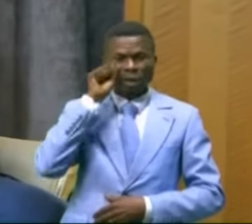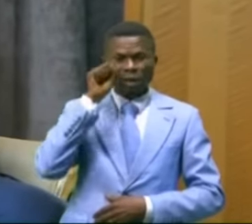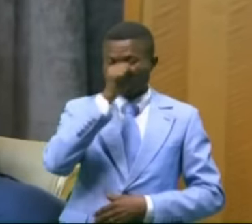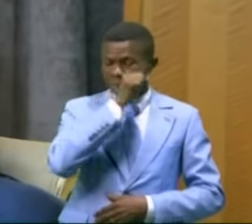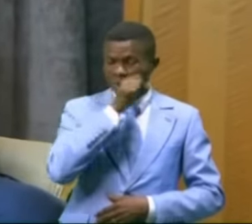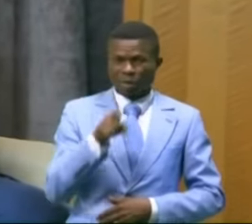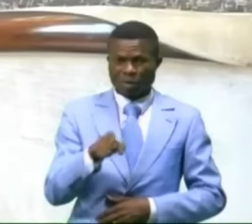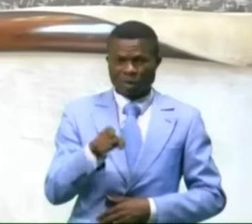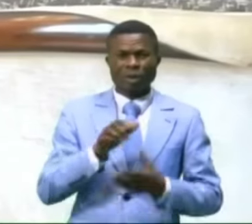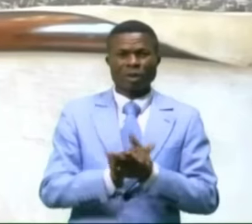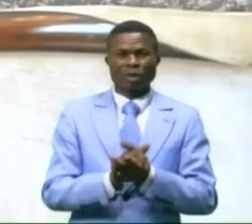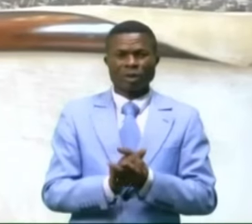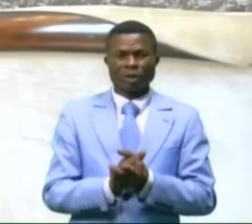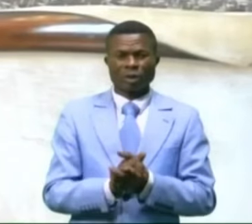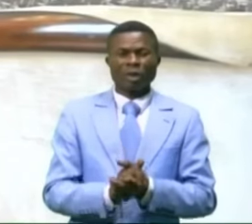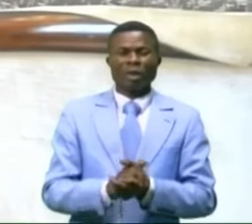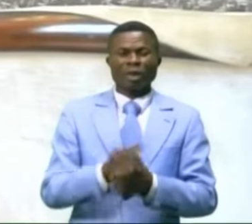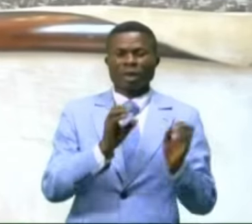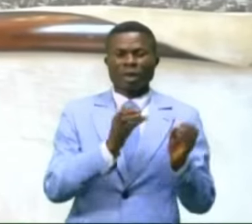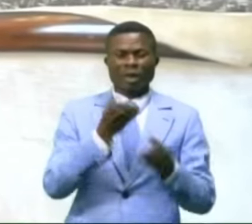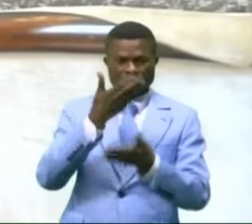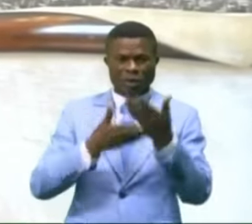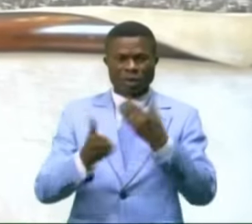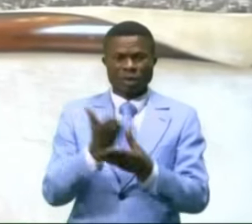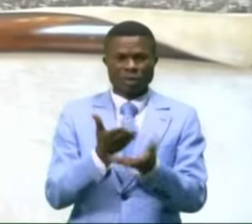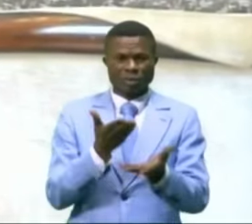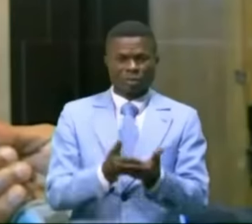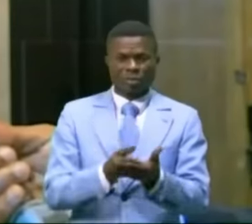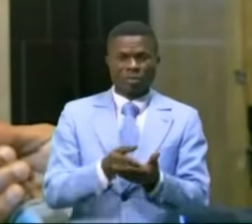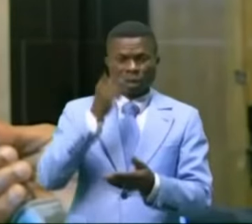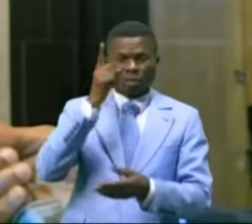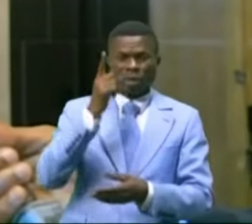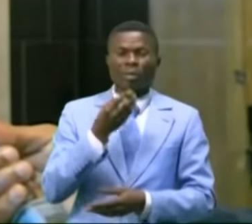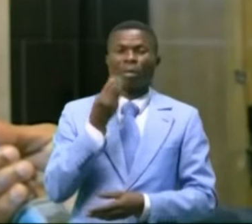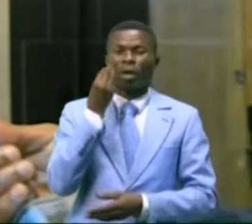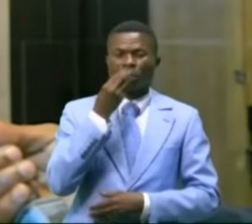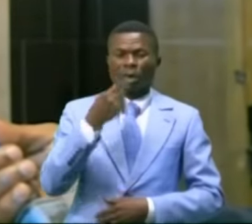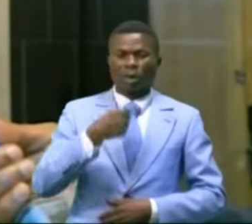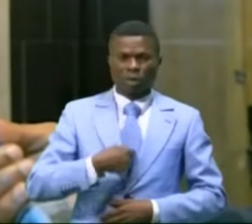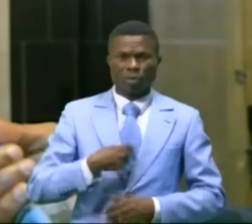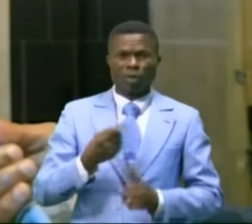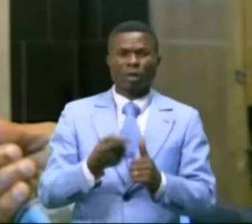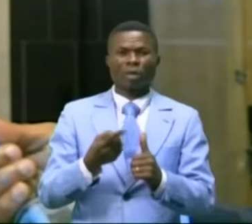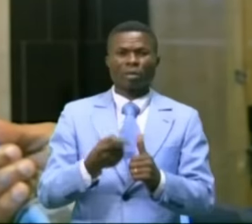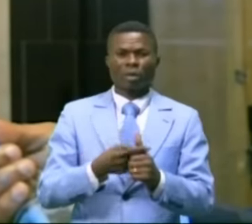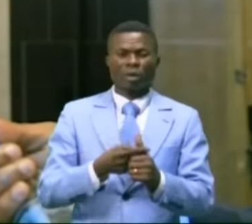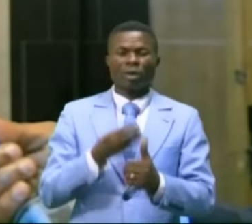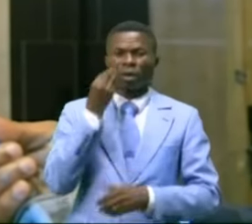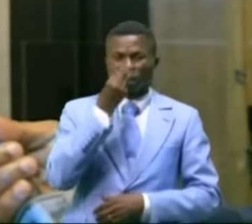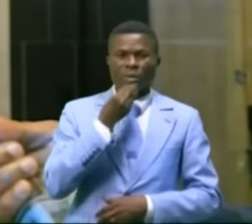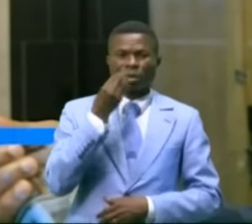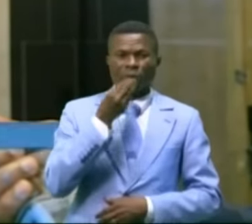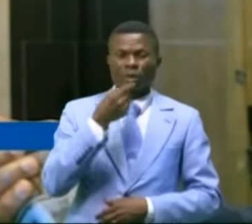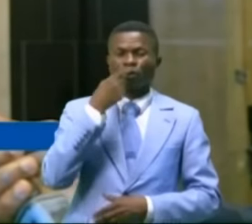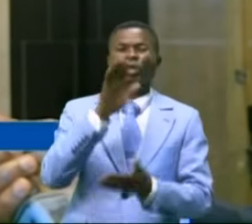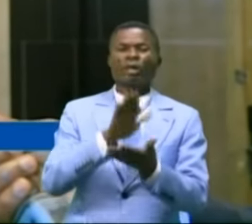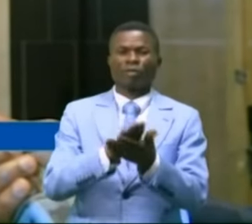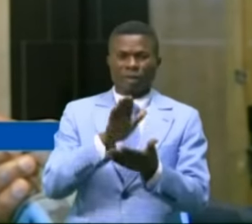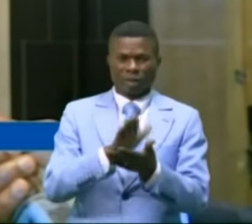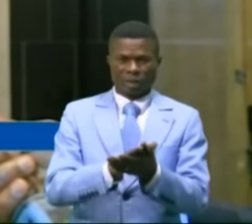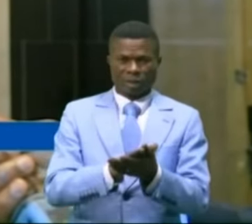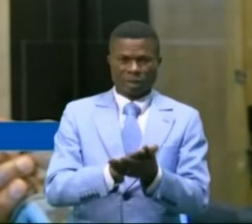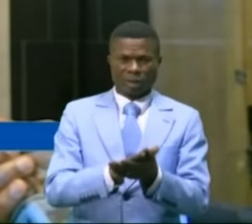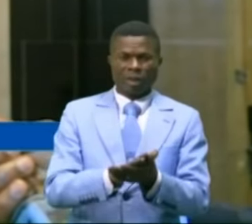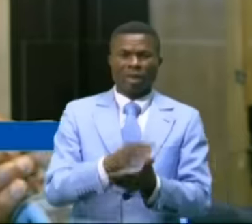Samalou Koundé Kiengé de tenir cet échange. Mes premiers mots, c'était en tout cas des mots de félicitations